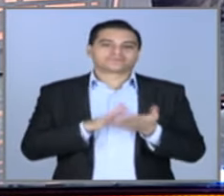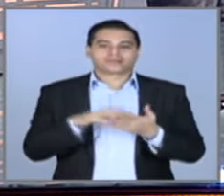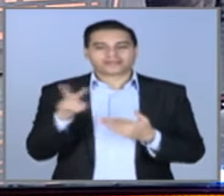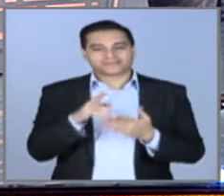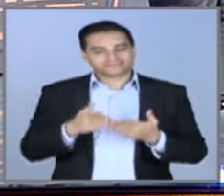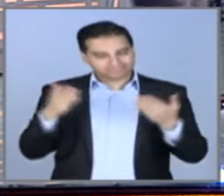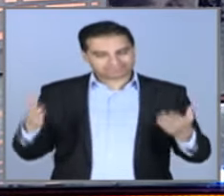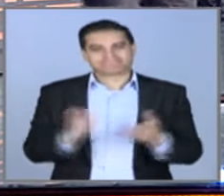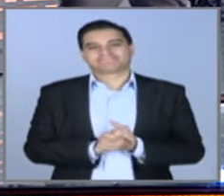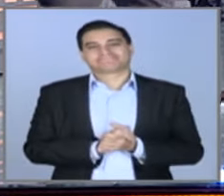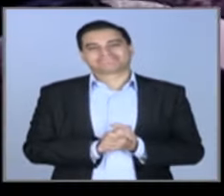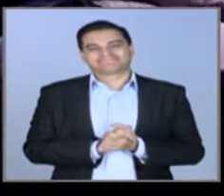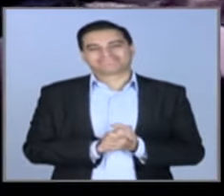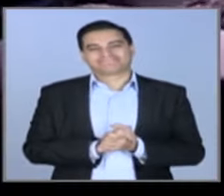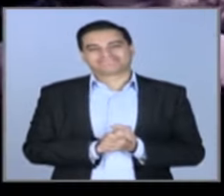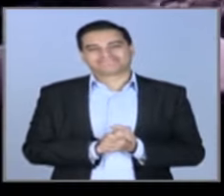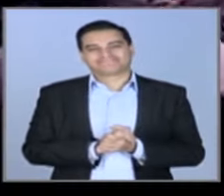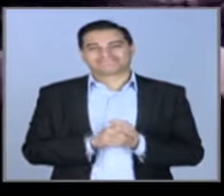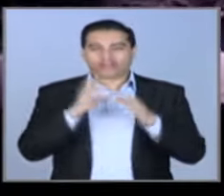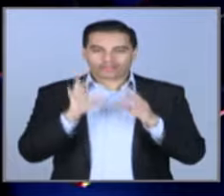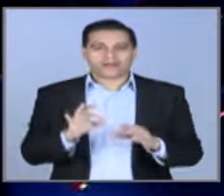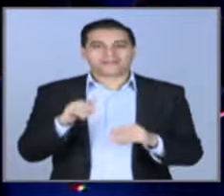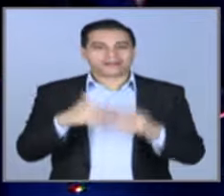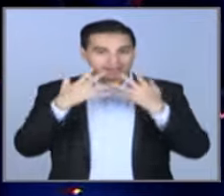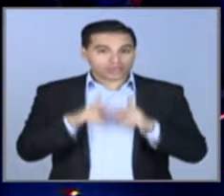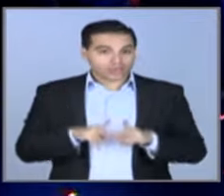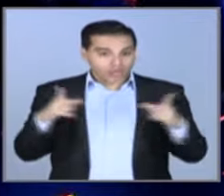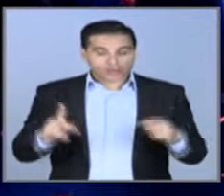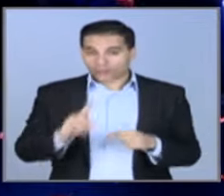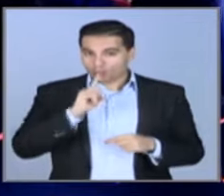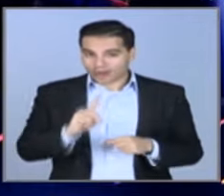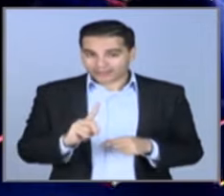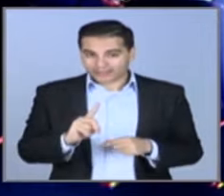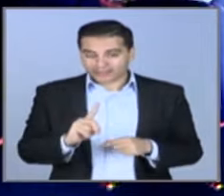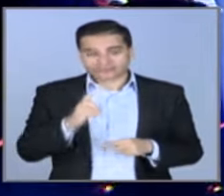وسيف. سيف وأميرة تفضلوا. طبعا النتيجة اتغيرت.